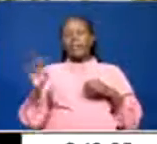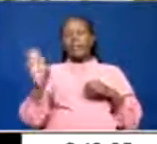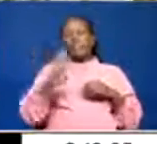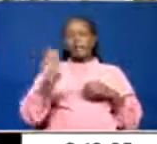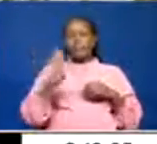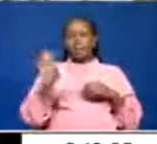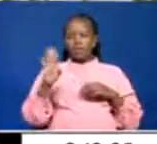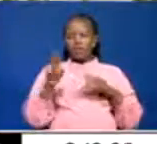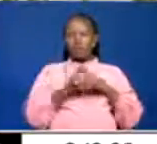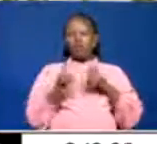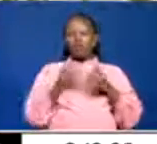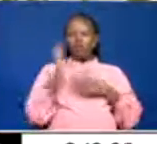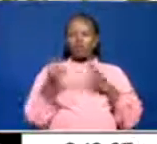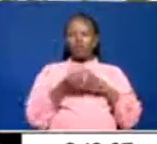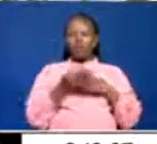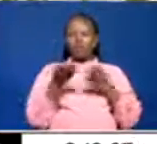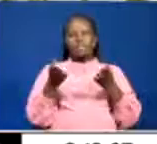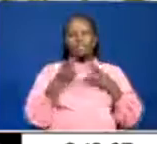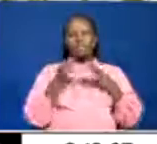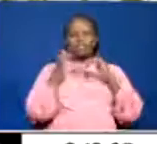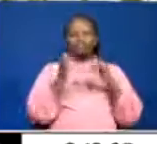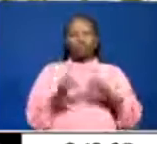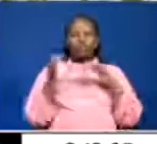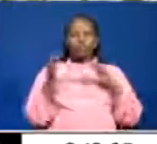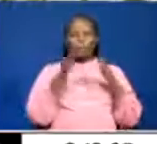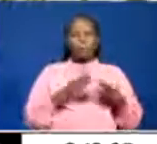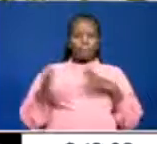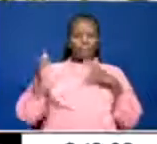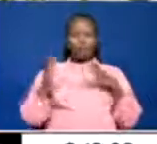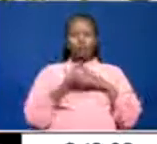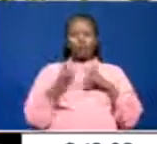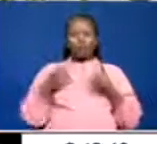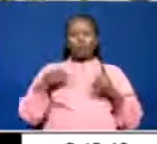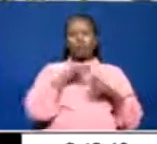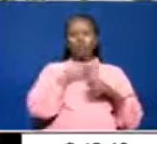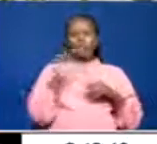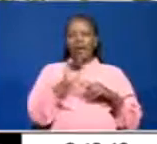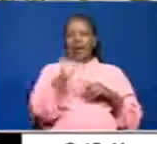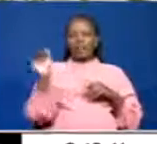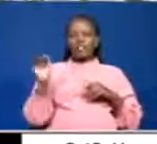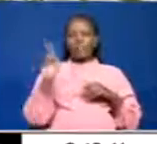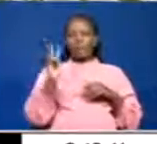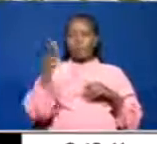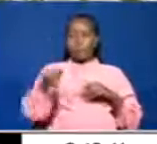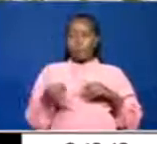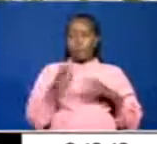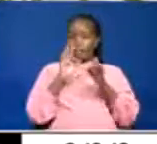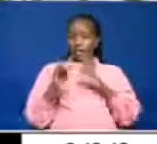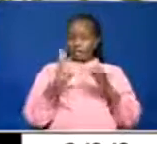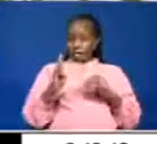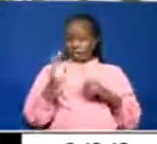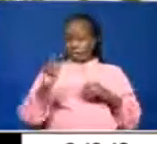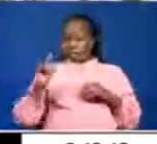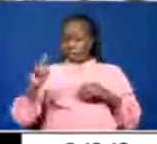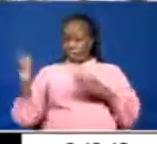inahitaji akili mpya na mpango mpya. Na ndio tunataka tuwaulize wabunge wetu, tukilete hiyo mswada katika bunge